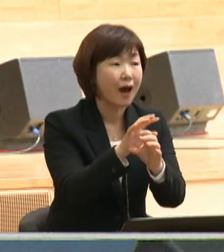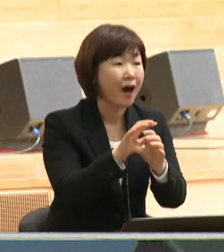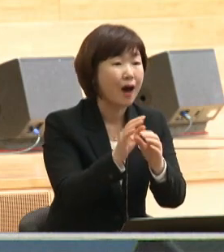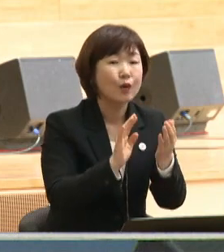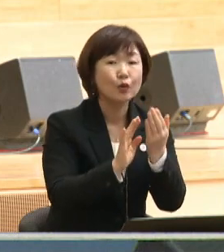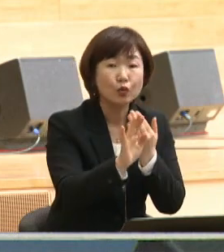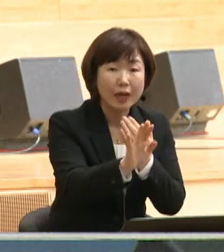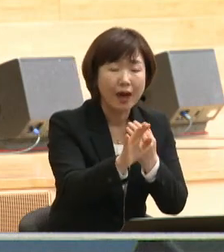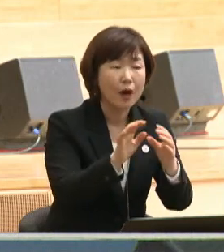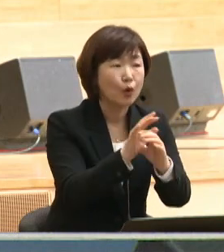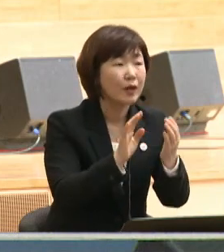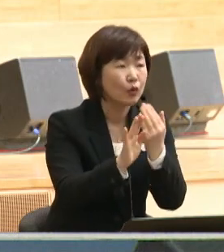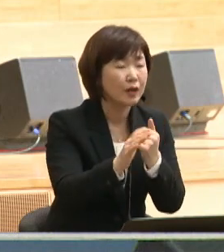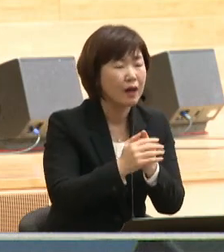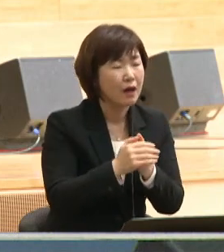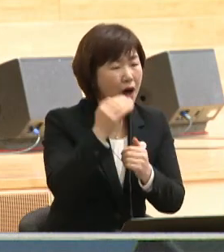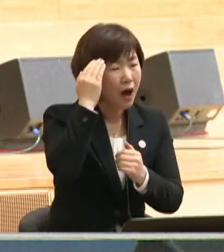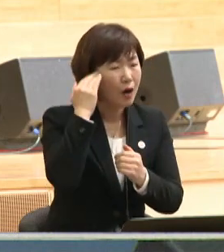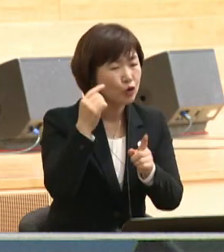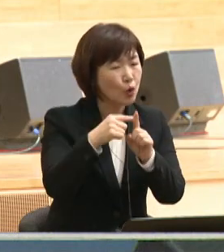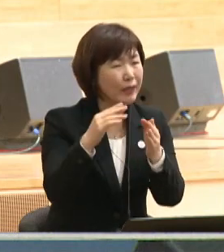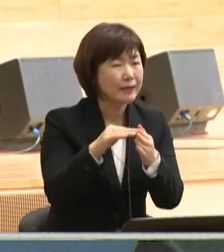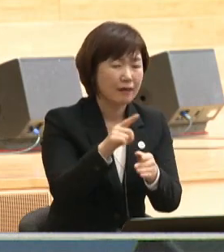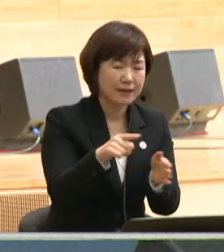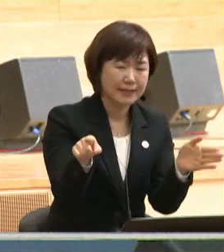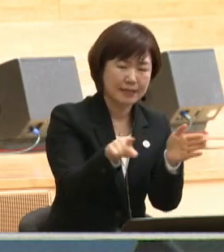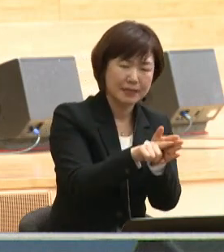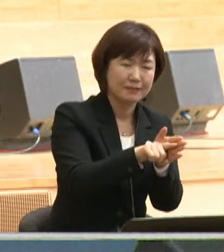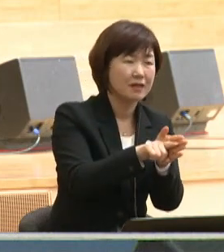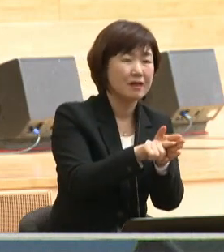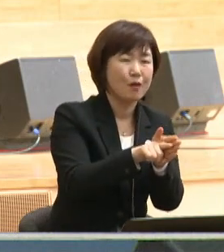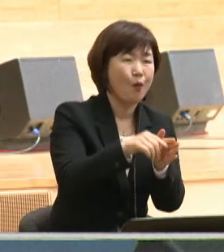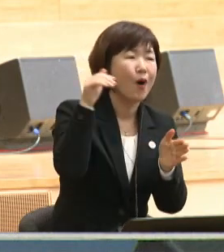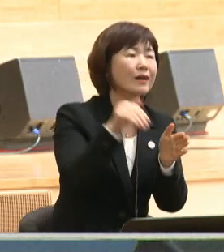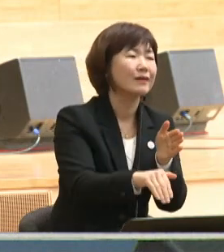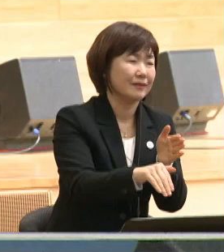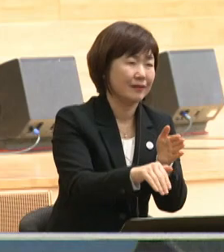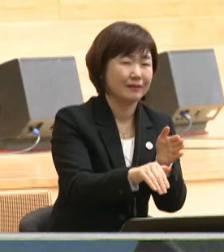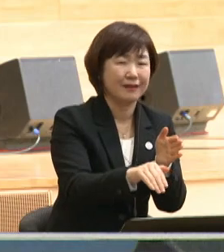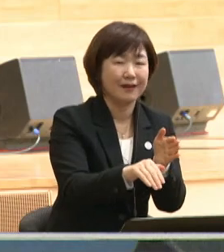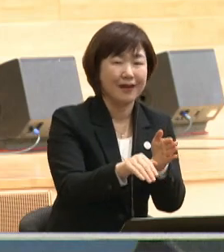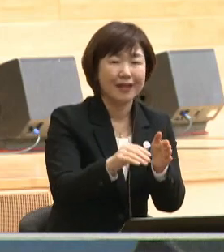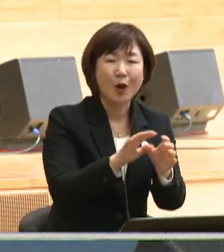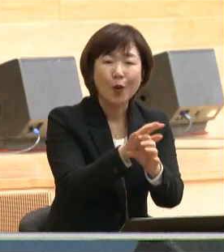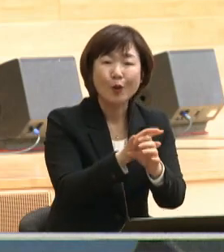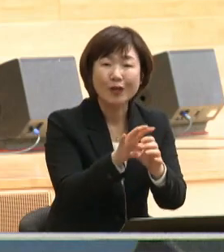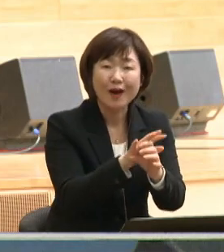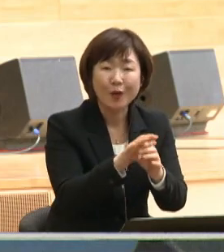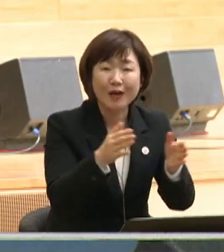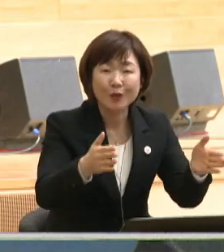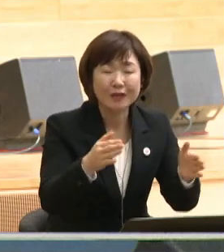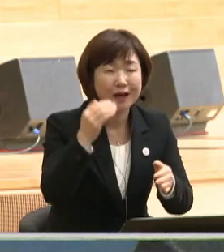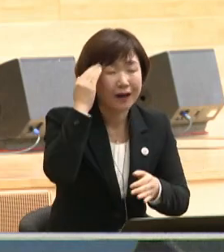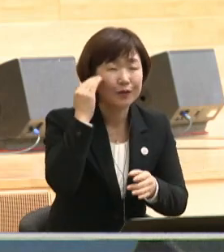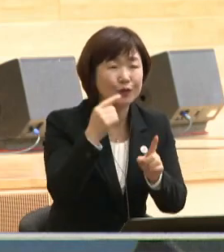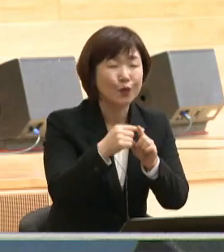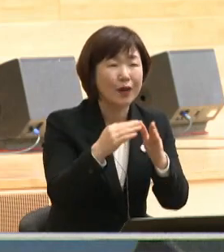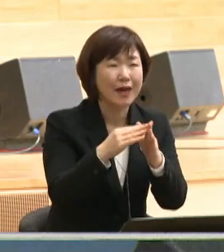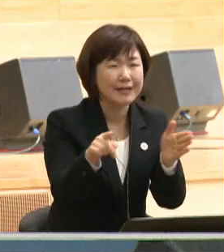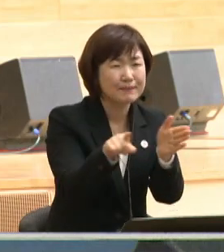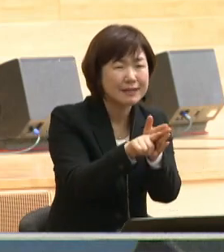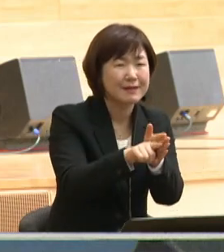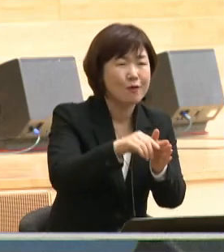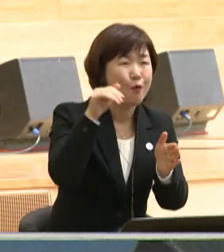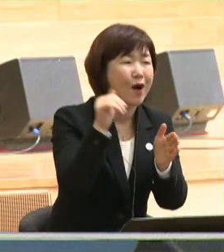신뢰도가 급격히 하락했다라는 것입니다 코로나 이후에 특별히 한국교회 신뢰도가 급격히 하락하면서이